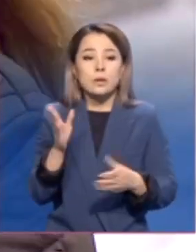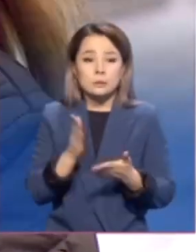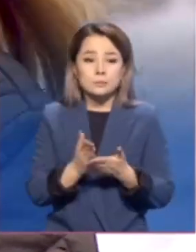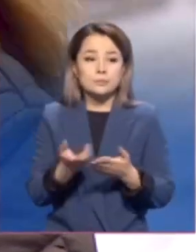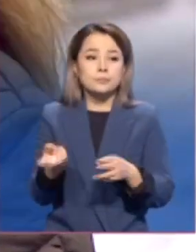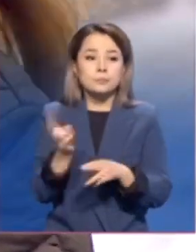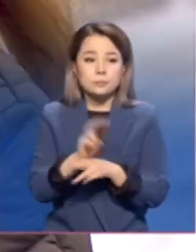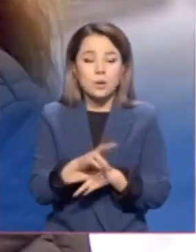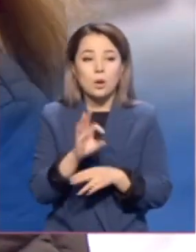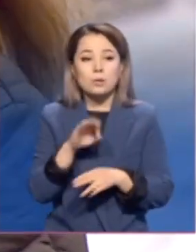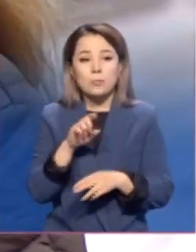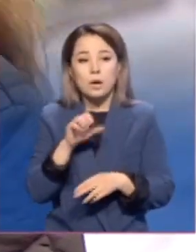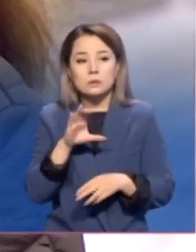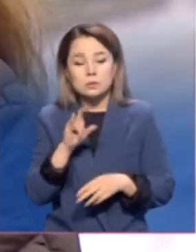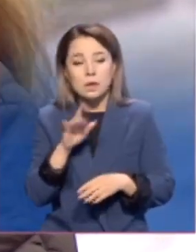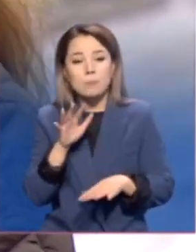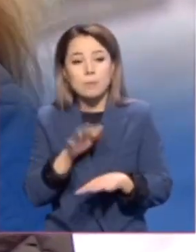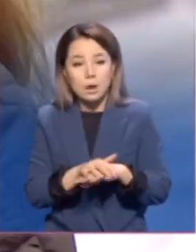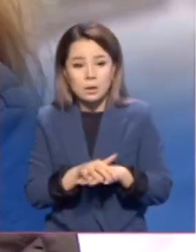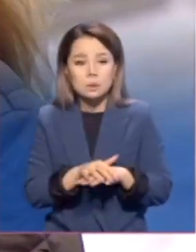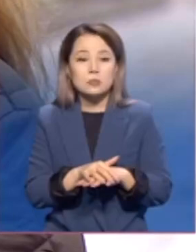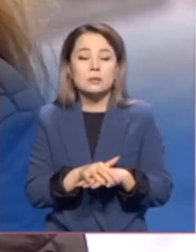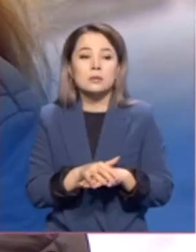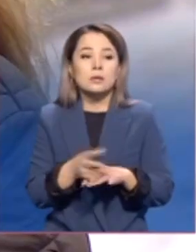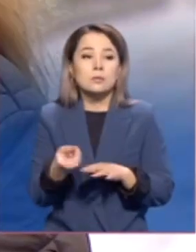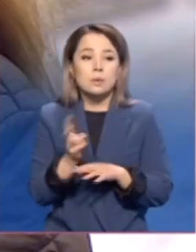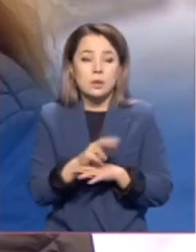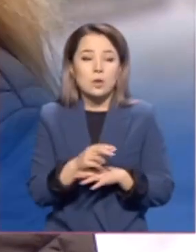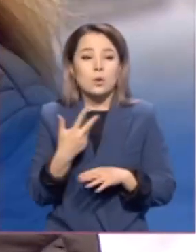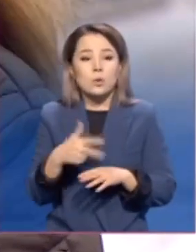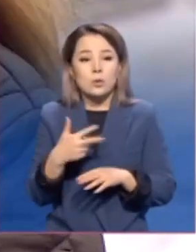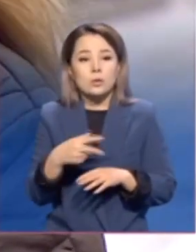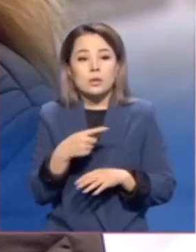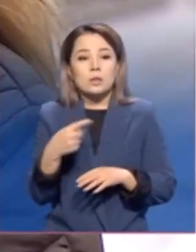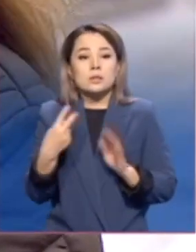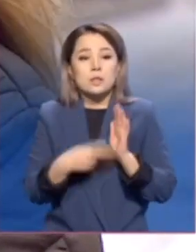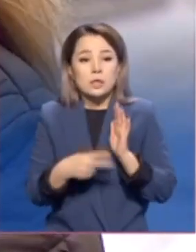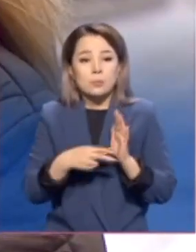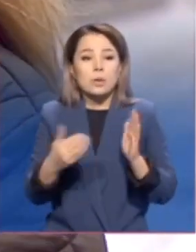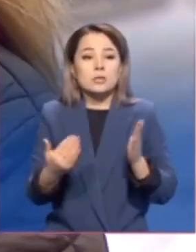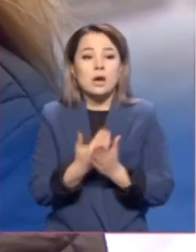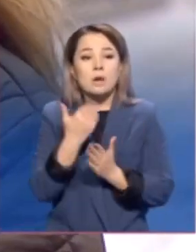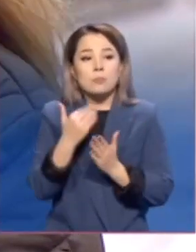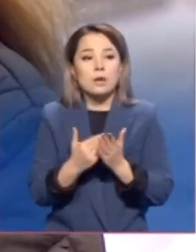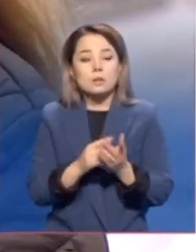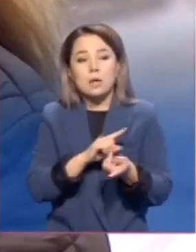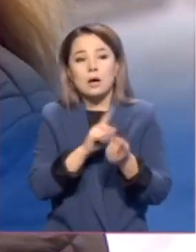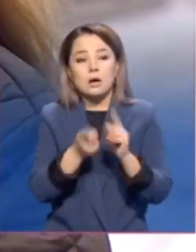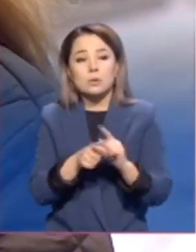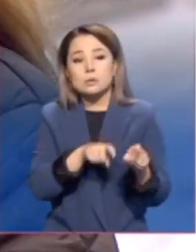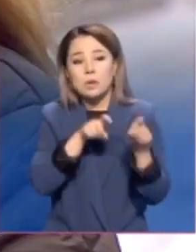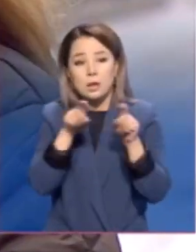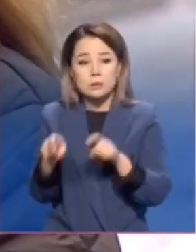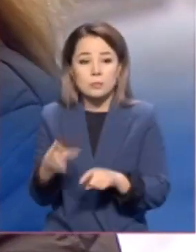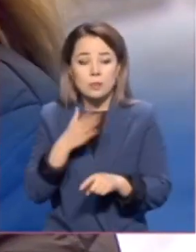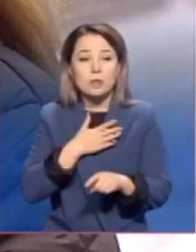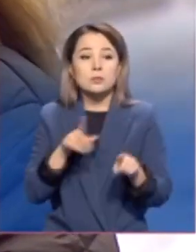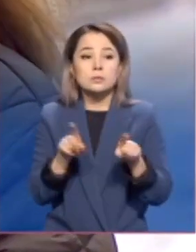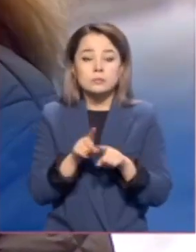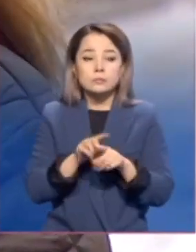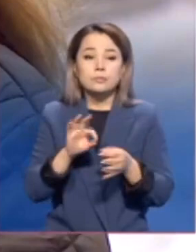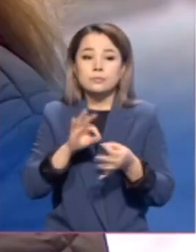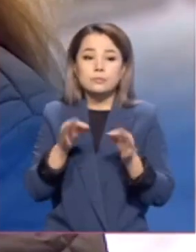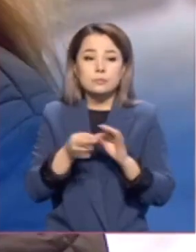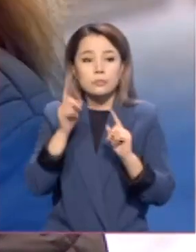пошли в ОТБС банк. Мүмкіндігі барлар отбасы банктің 30-а 70 деген жаңа бағдарламасына ауысып жатыр. Бірақ мен сияқтыларға ол